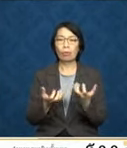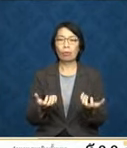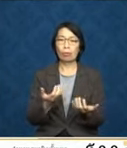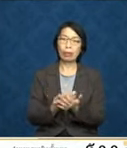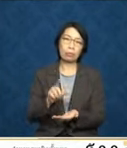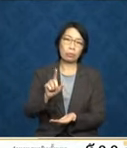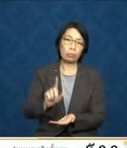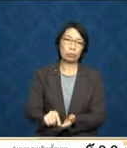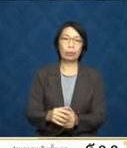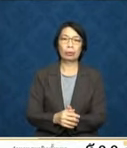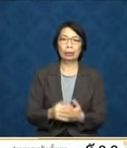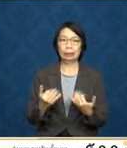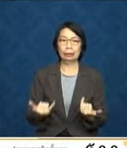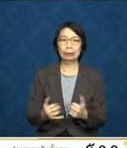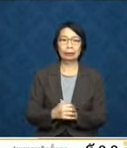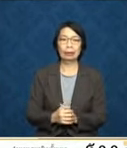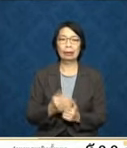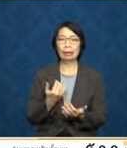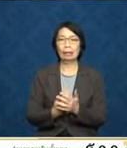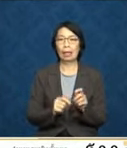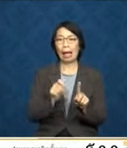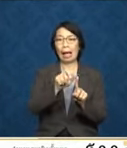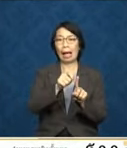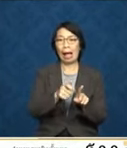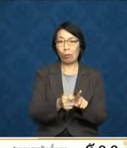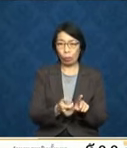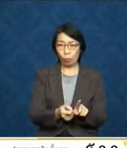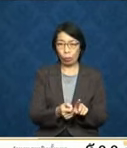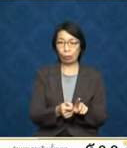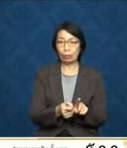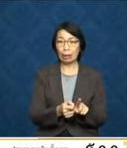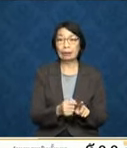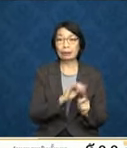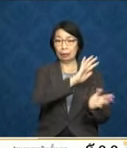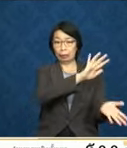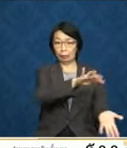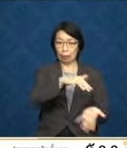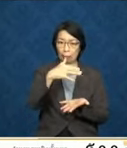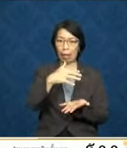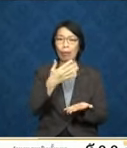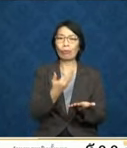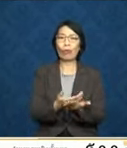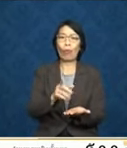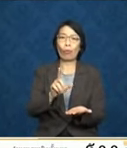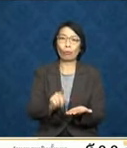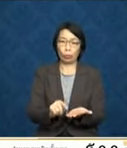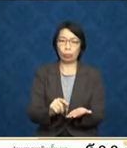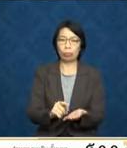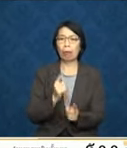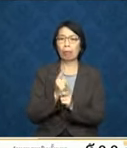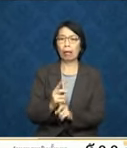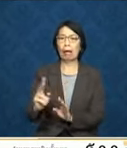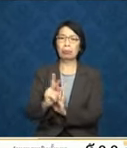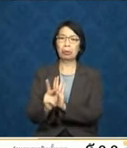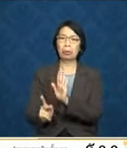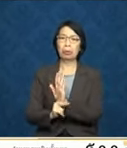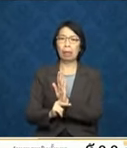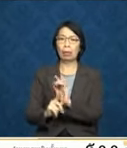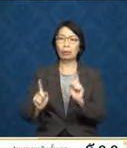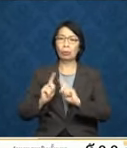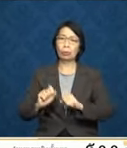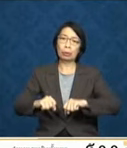ามประกาศกระทรวงพาณิชย์เรื่องการนำเข้าข้าวโพดที่ใช้เป็นวัตถุดิบอาหารสัตว์เข้ามาในราชอาณาจักรตามความข้อตกลงภายใ